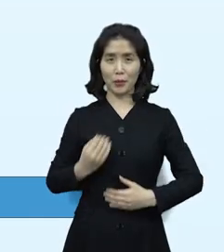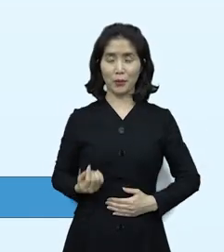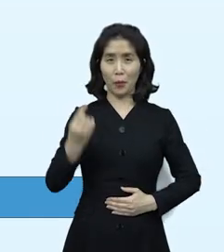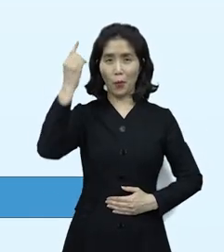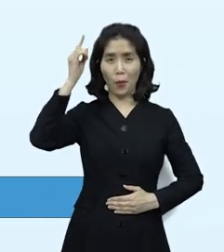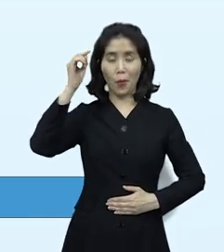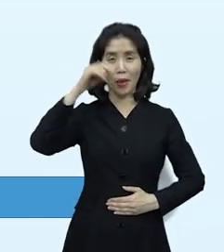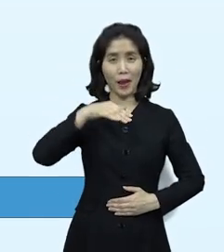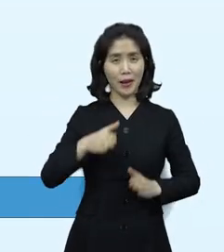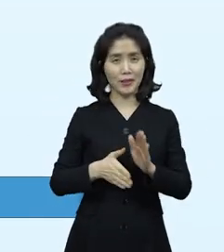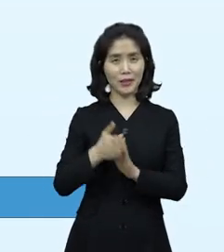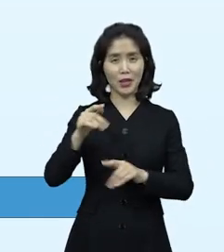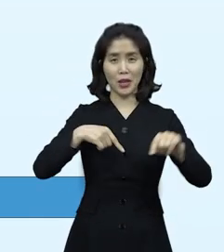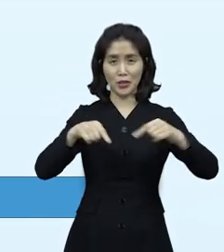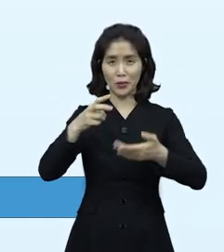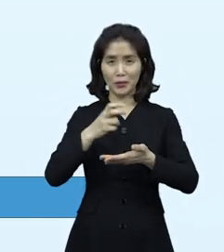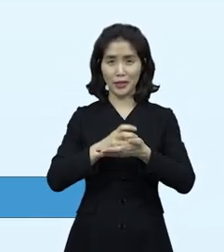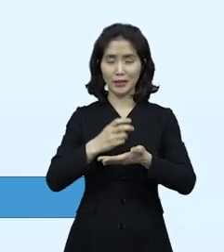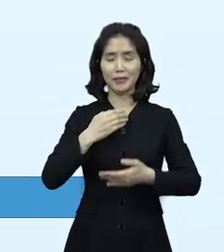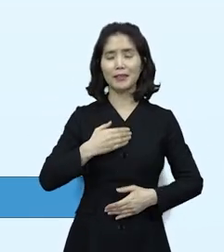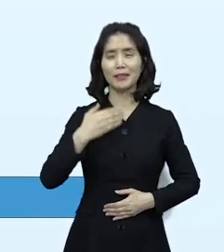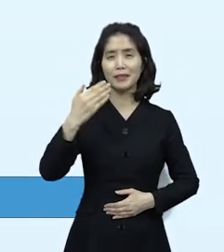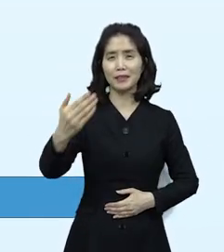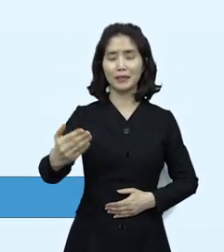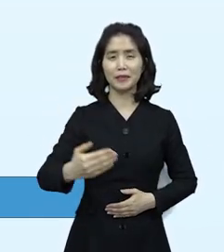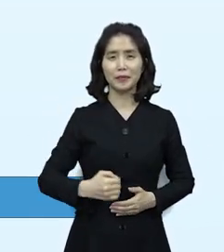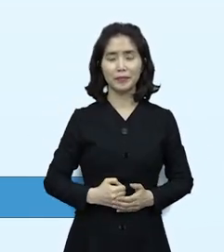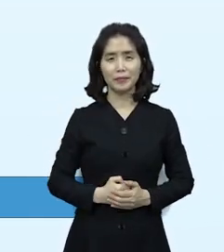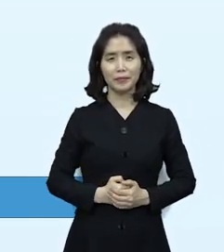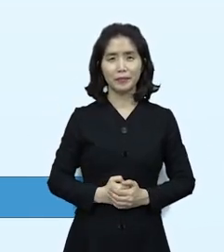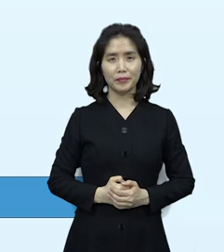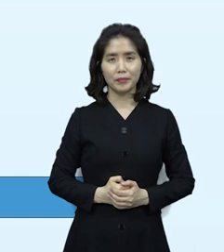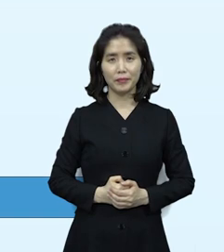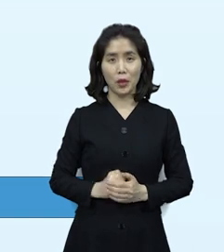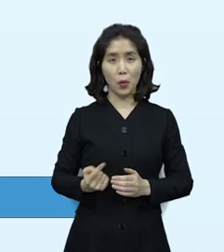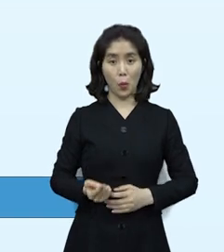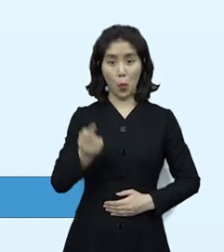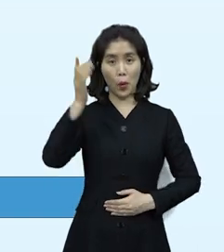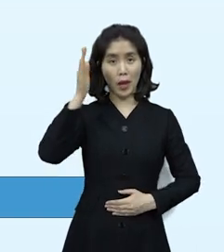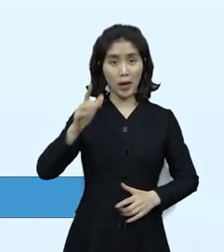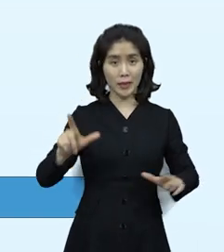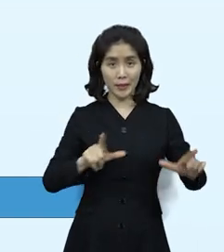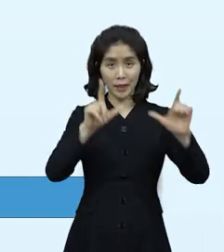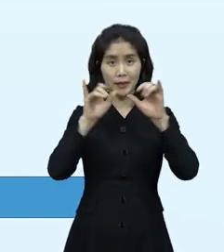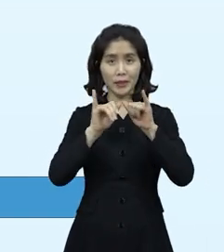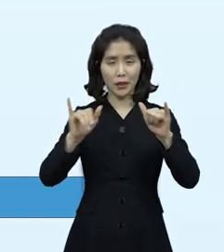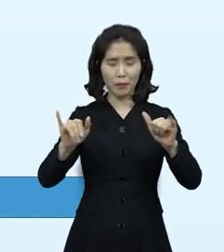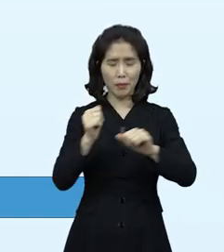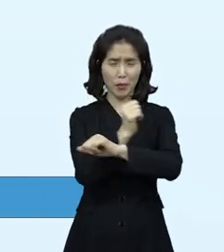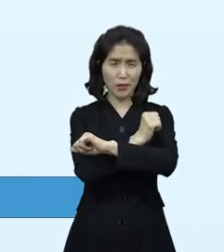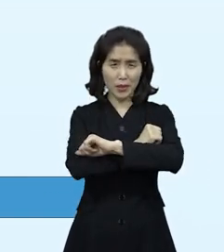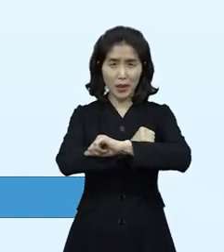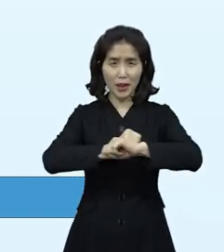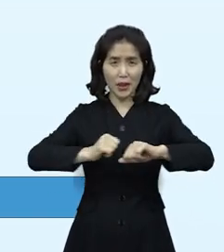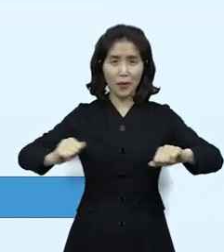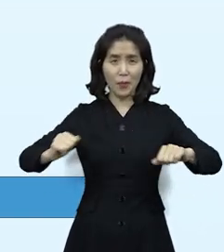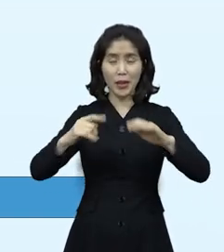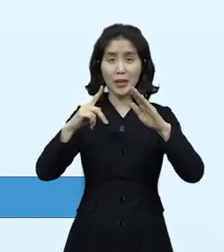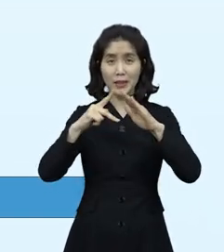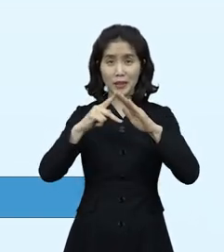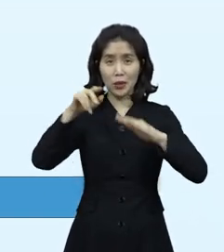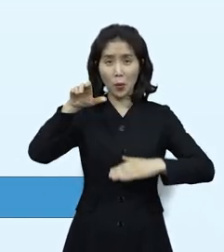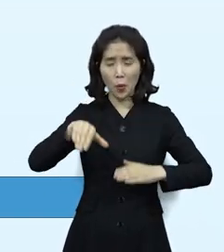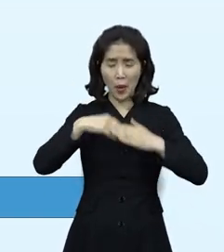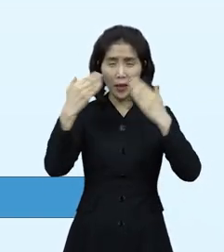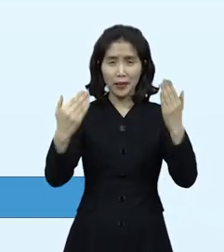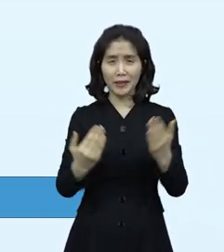살기 좋은 도시 고양시를 만드는 고양시의 정책들을 픽해서 알려드립니다. 고양 시민이라면 국내 최대 규모를